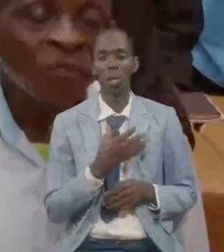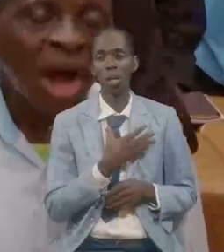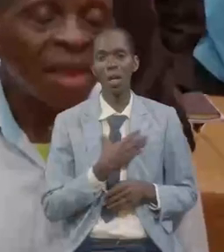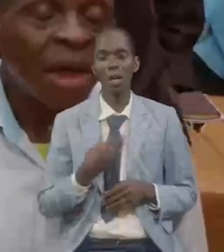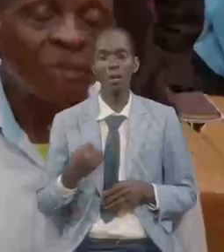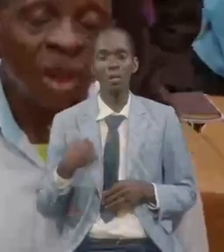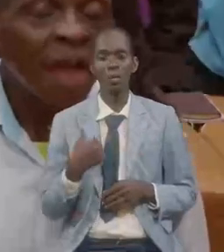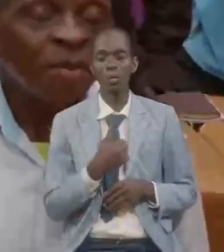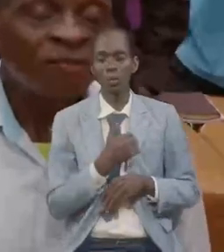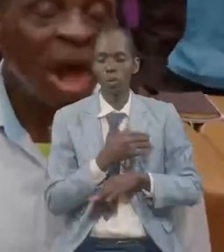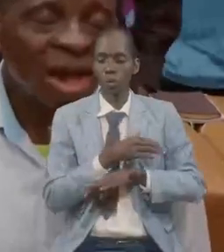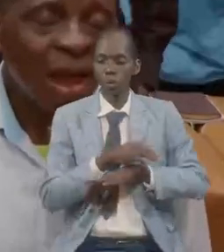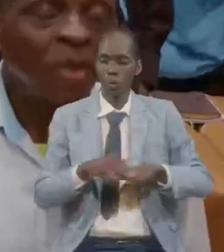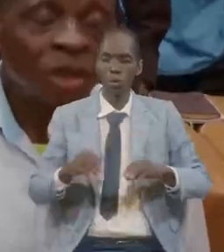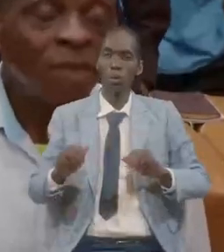et